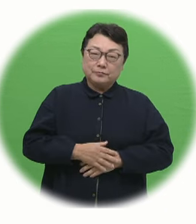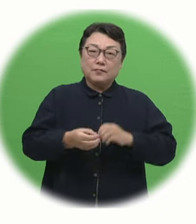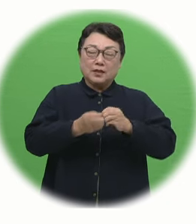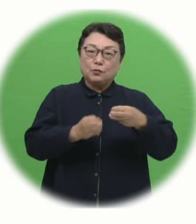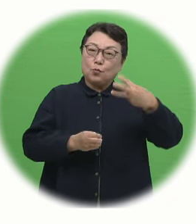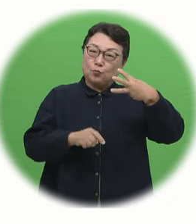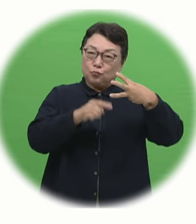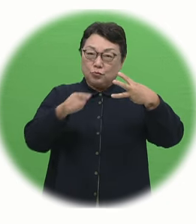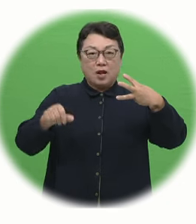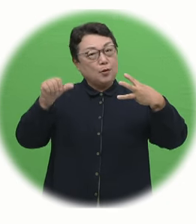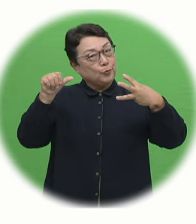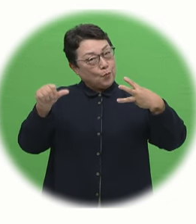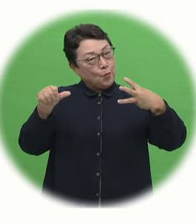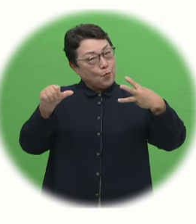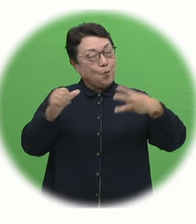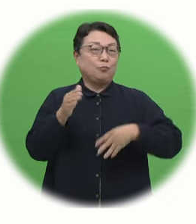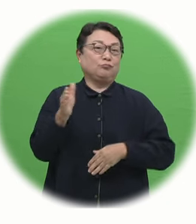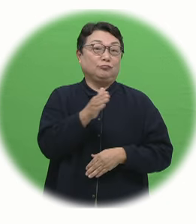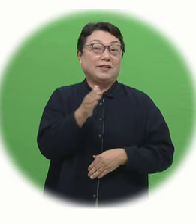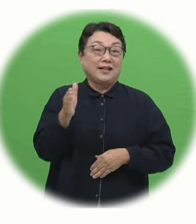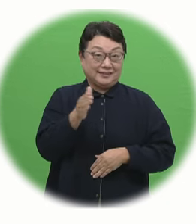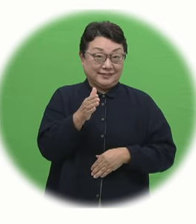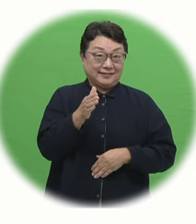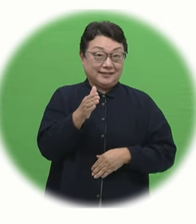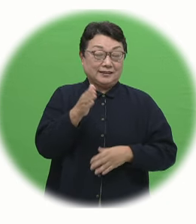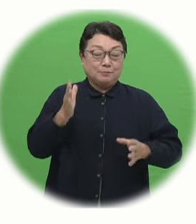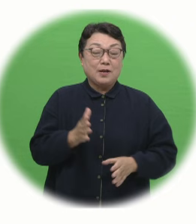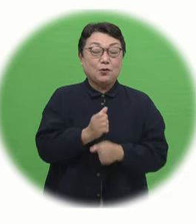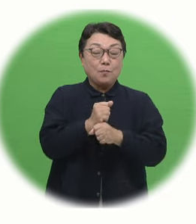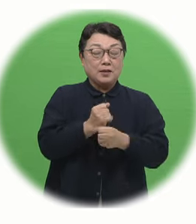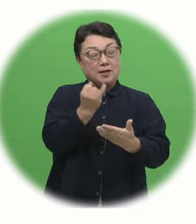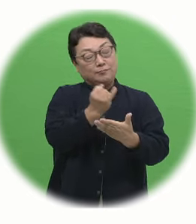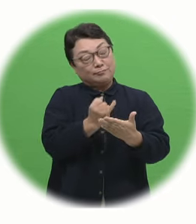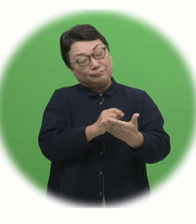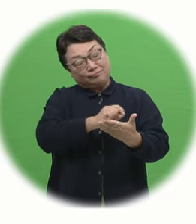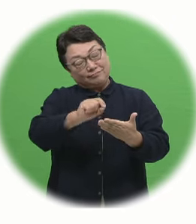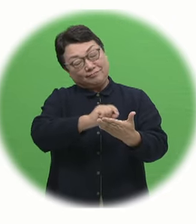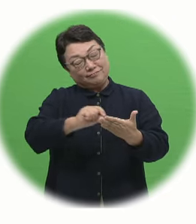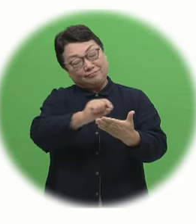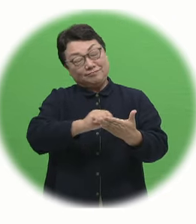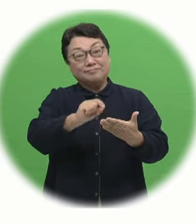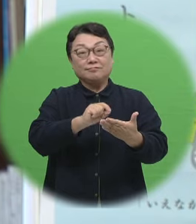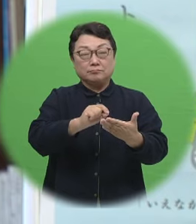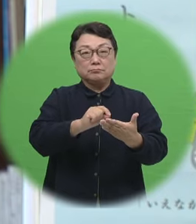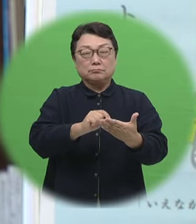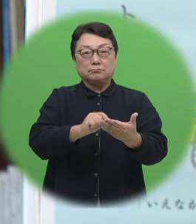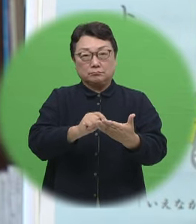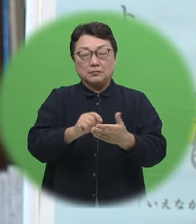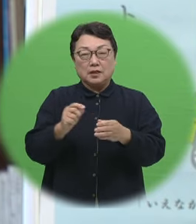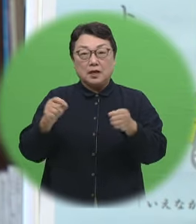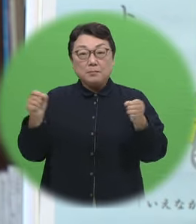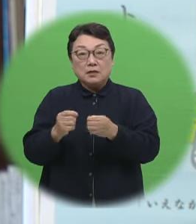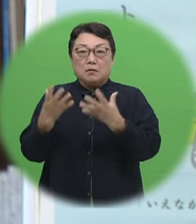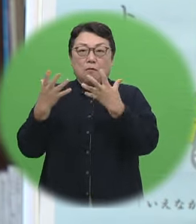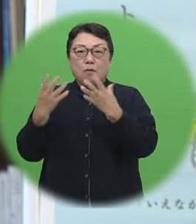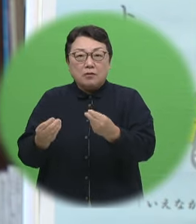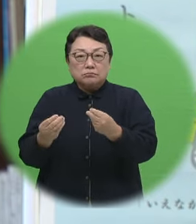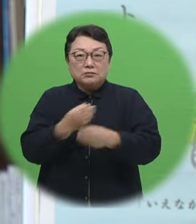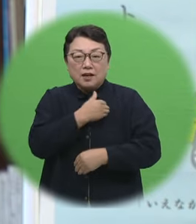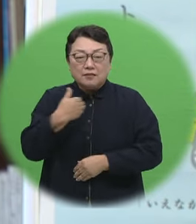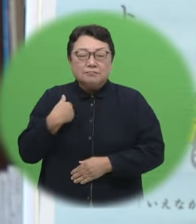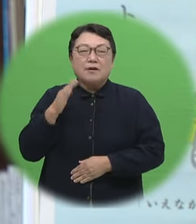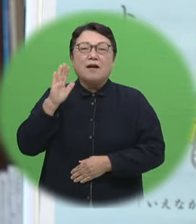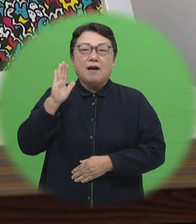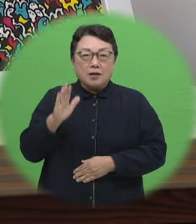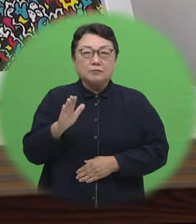色から5色をメインにしてまとめて描いてます。半日で描けちゃうような作